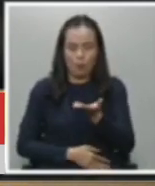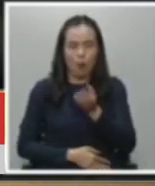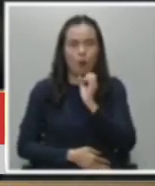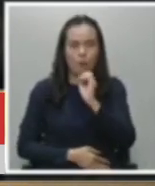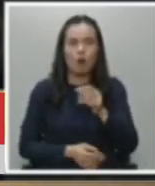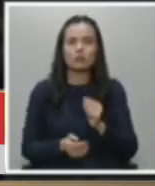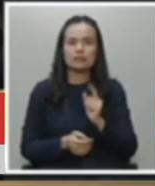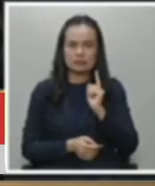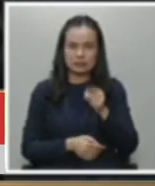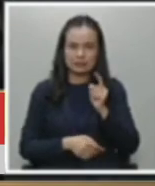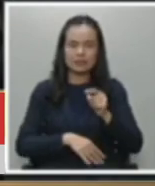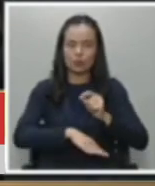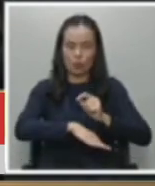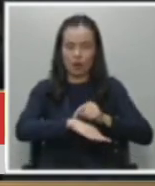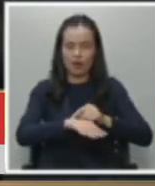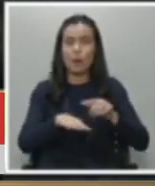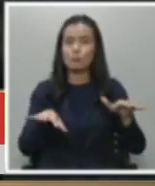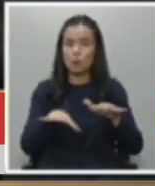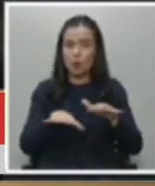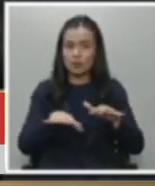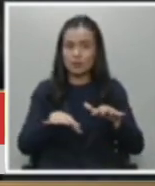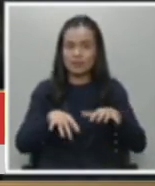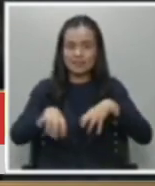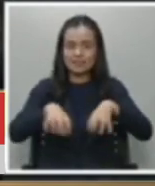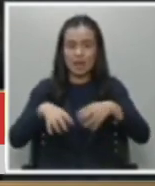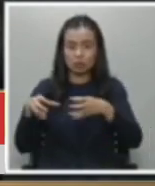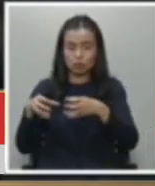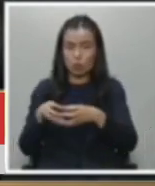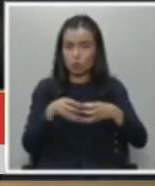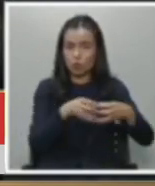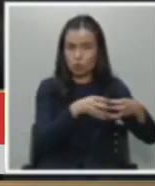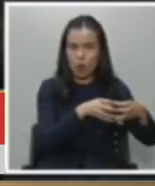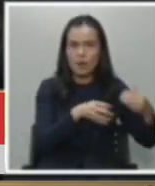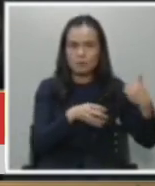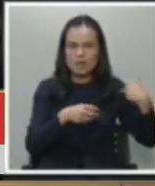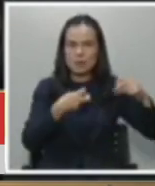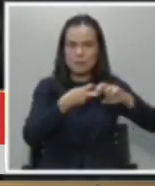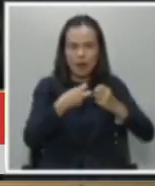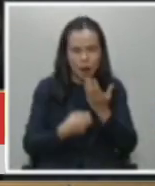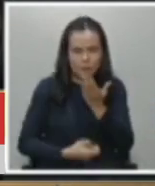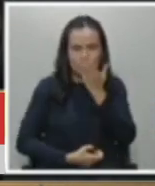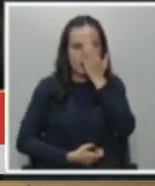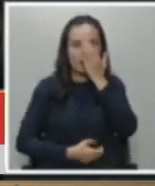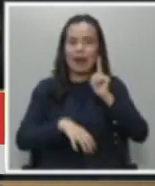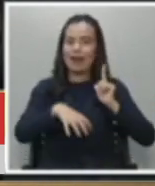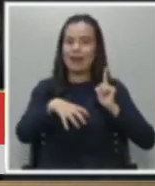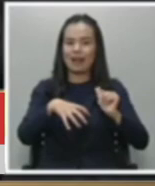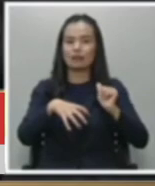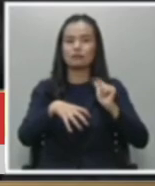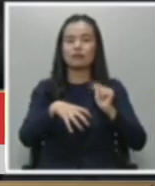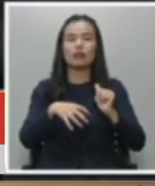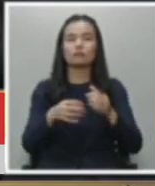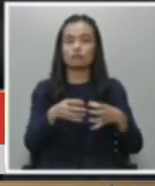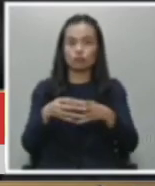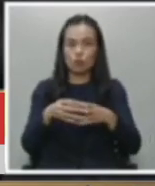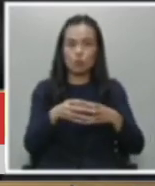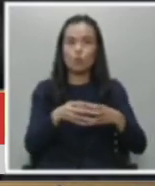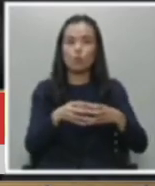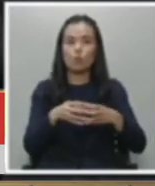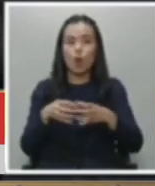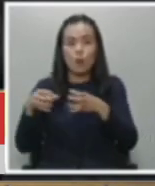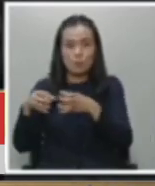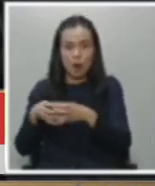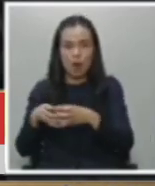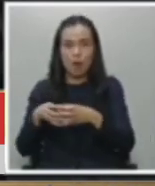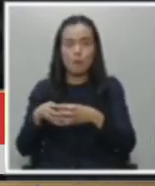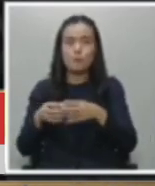ปกตินั้นในการจัดหน่วยนั้นก็จะมีชุดเผชิญเหตุเป็นหลัก นะครับในการจัดที่จะมีกำลังหมวดหมู่ของร้